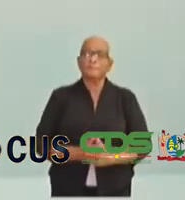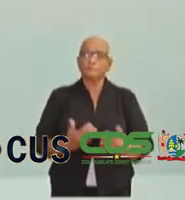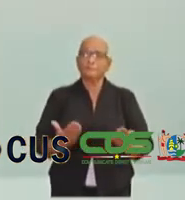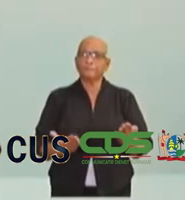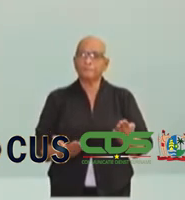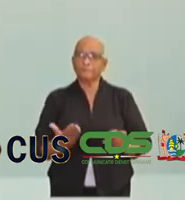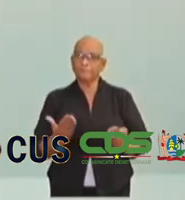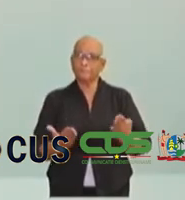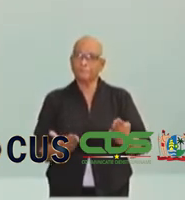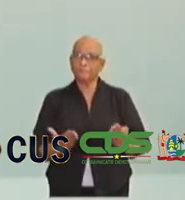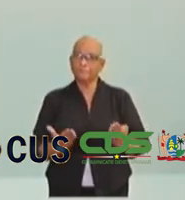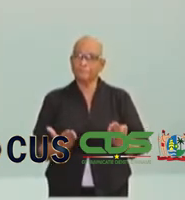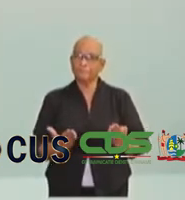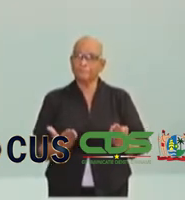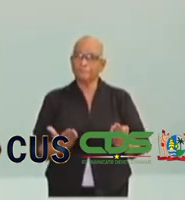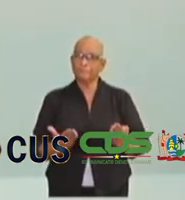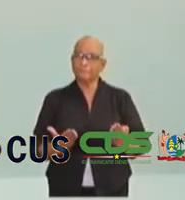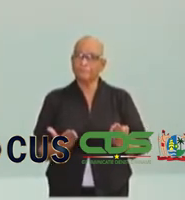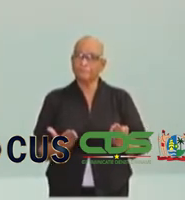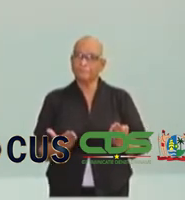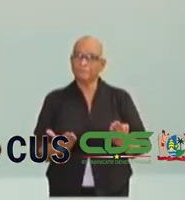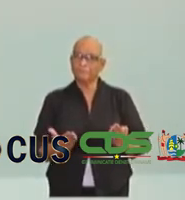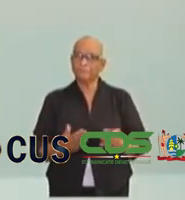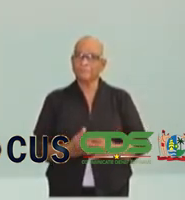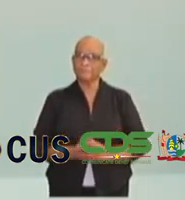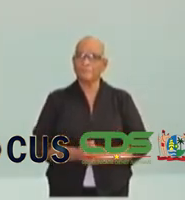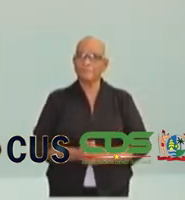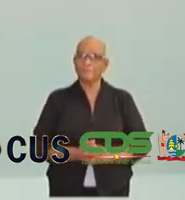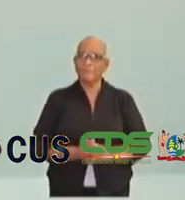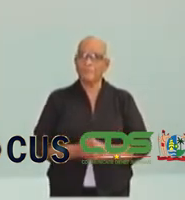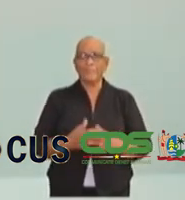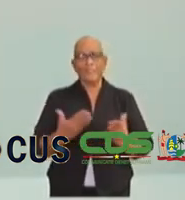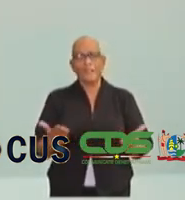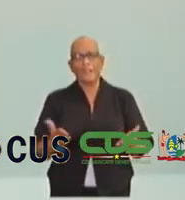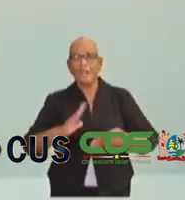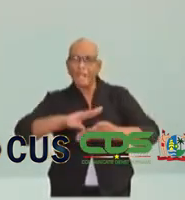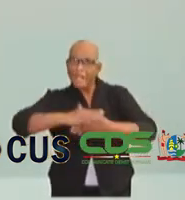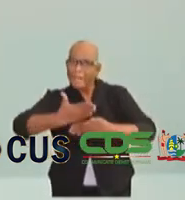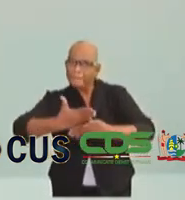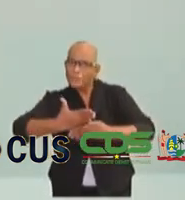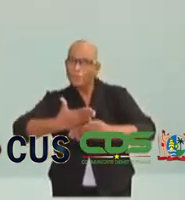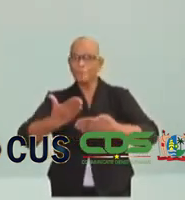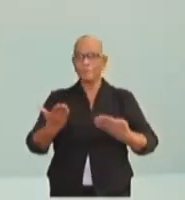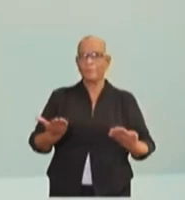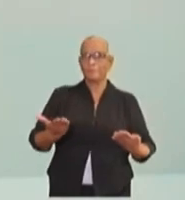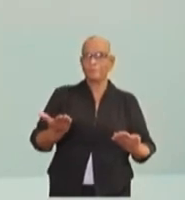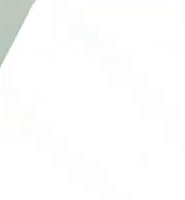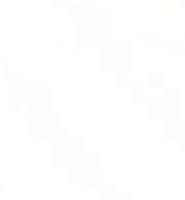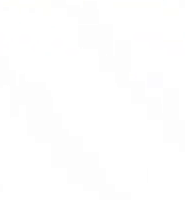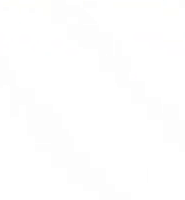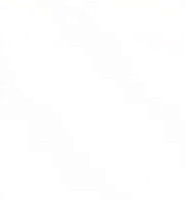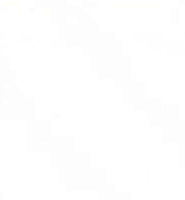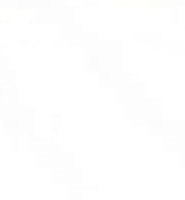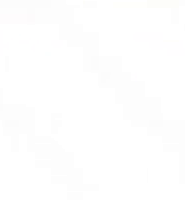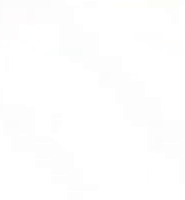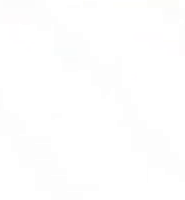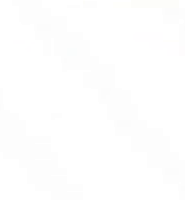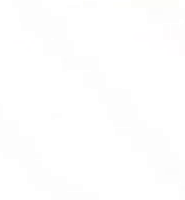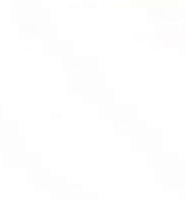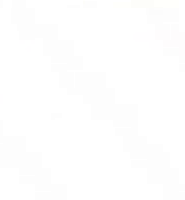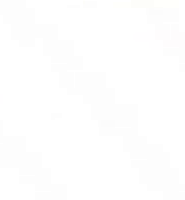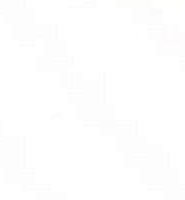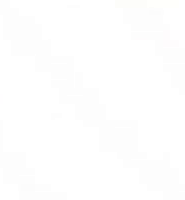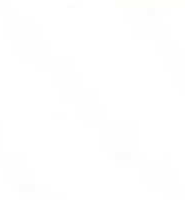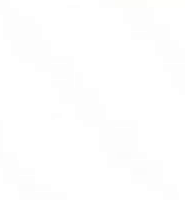het curriculum dat in de laptops zijn geüpload.